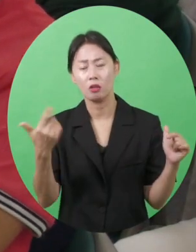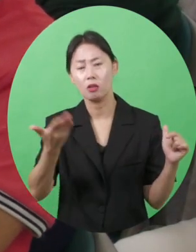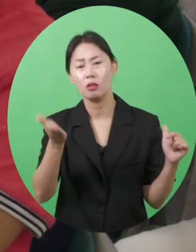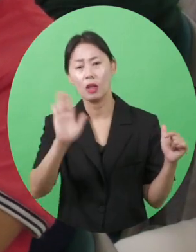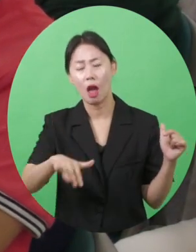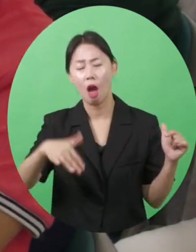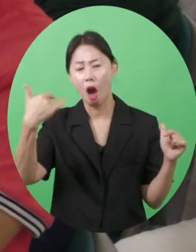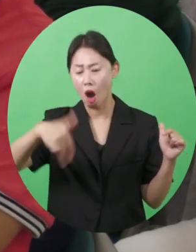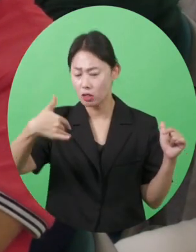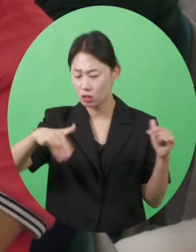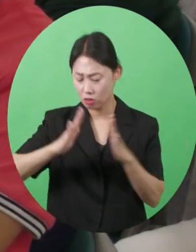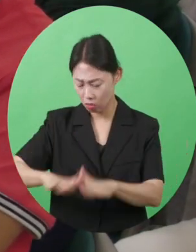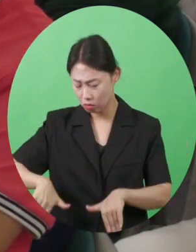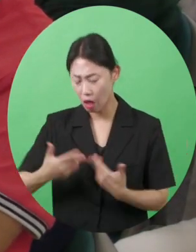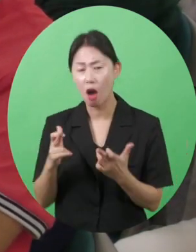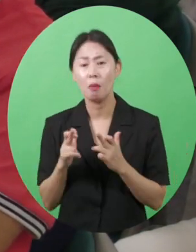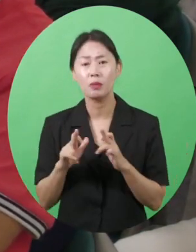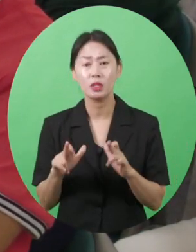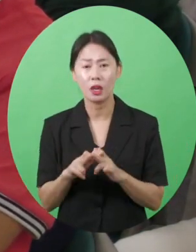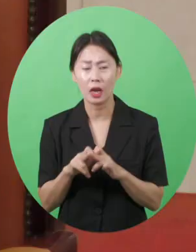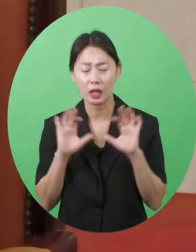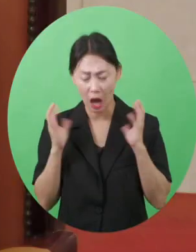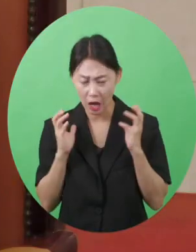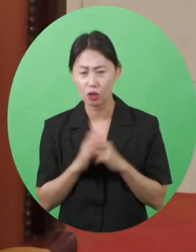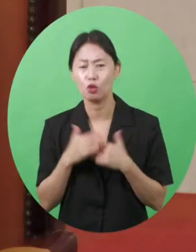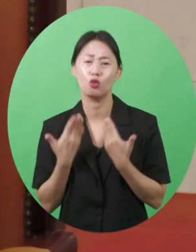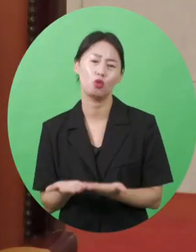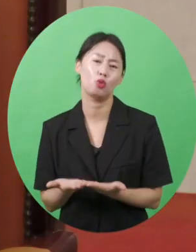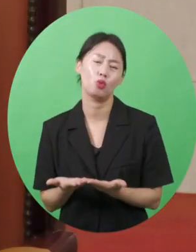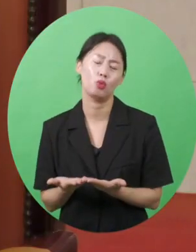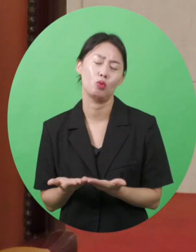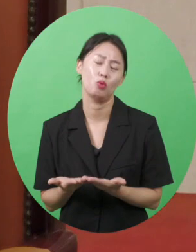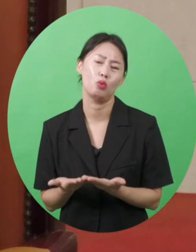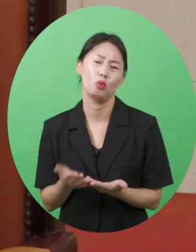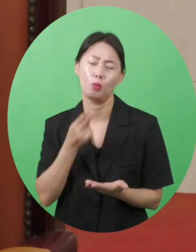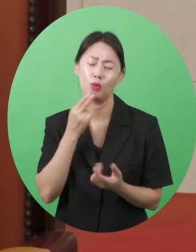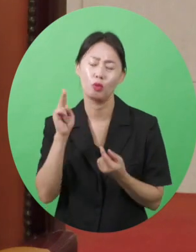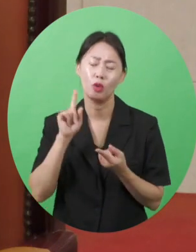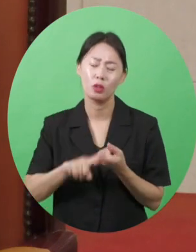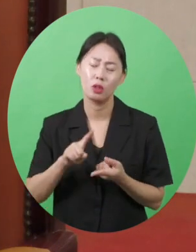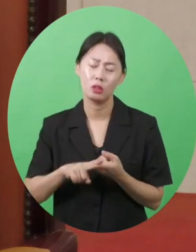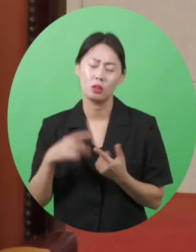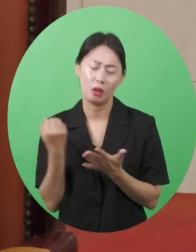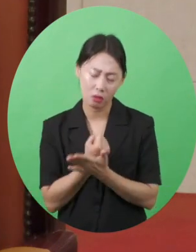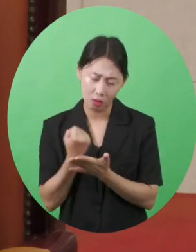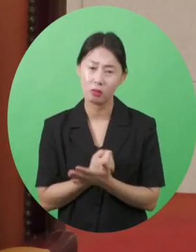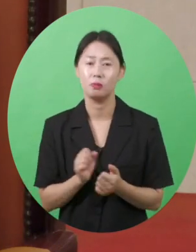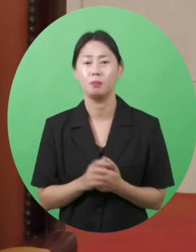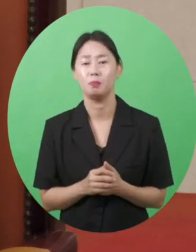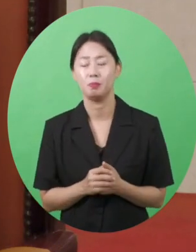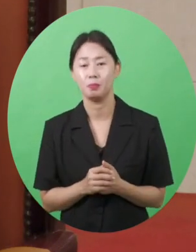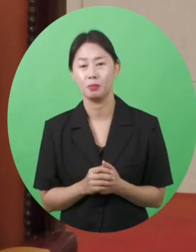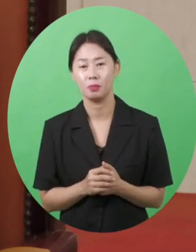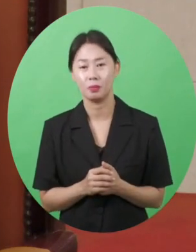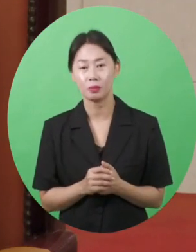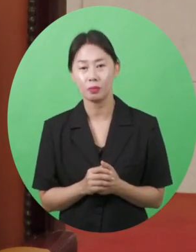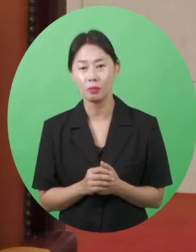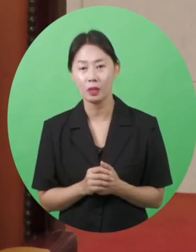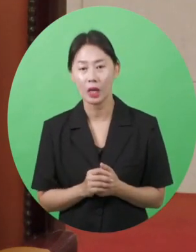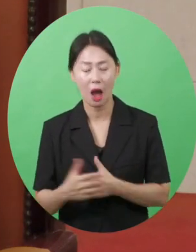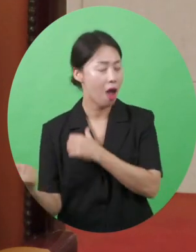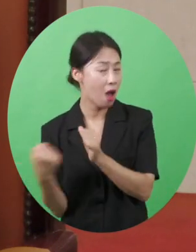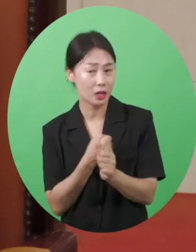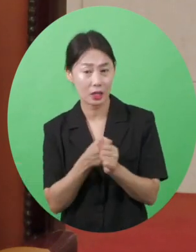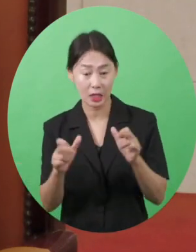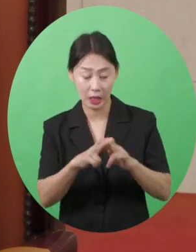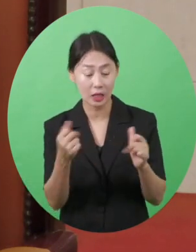전남에 아동 쉼터가 없다라는 것은 조금 더 아쉬운 부분이다라는 말씀을 드리고 싶습니다. 예, 우리 학대